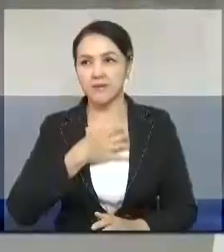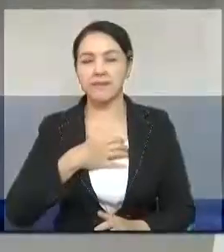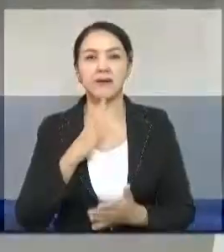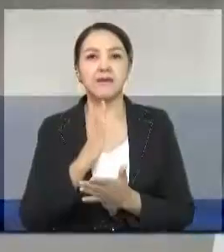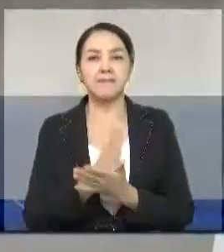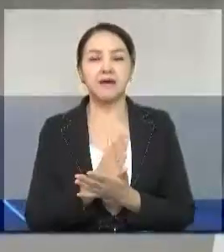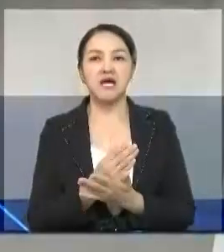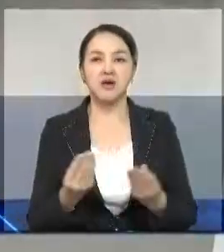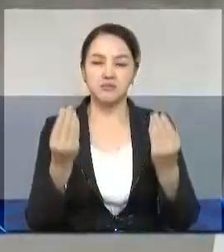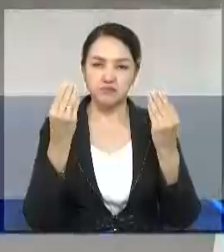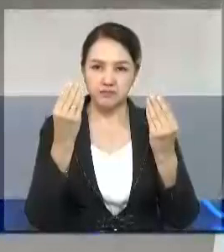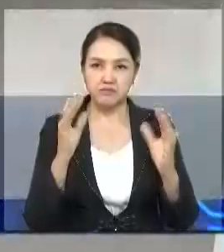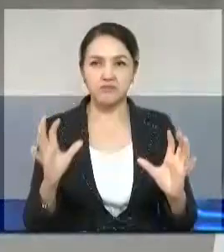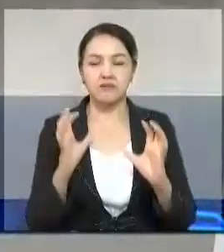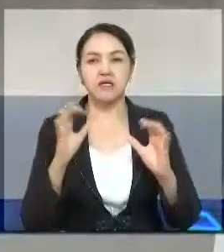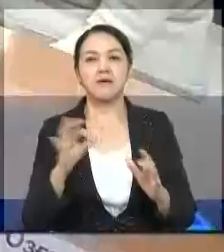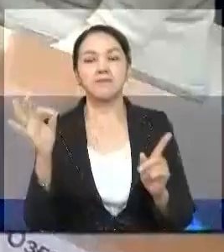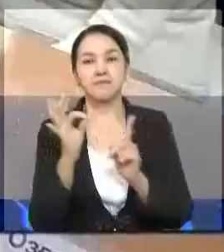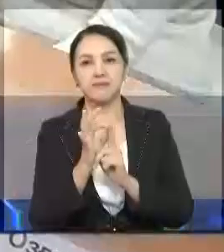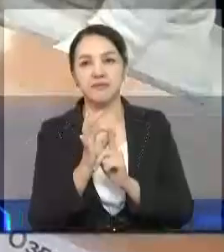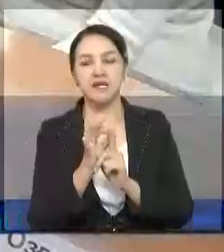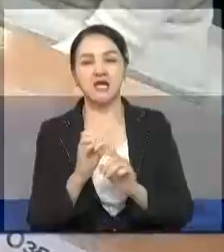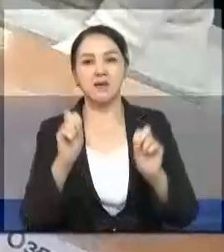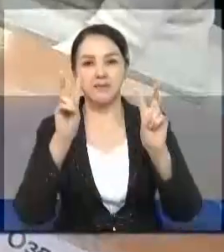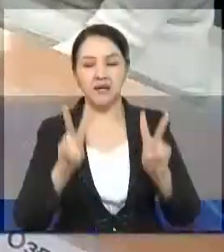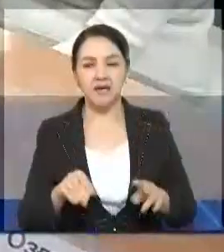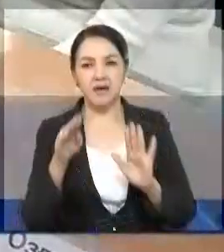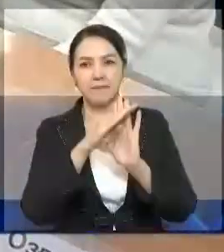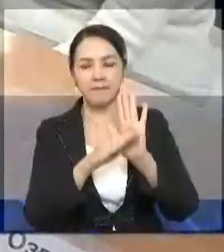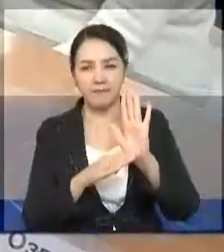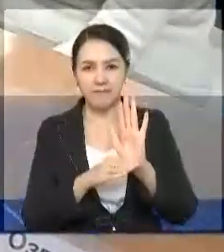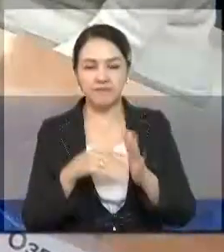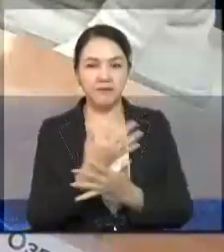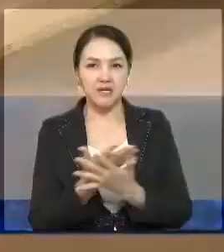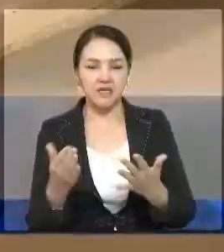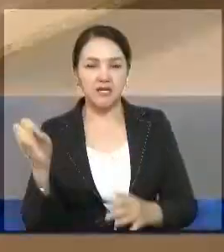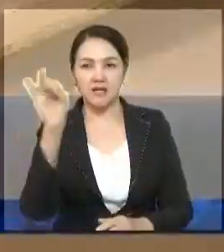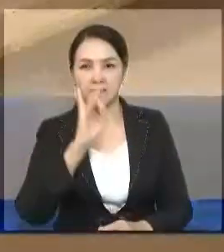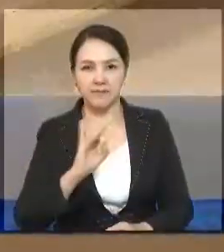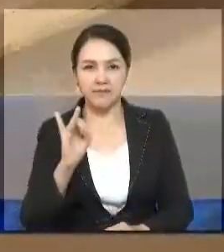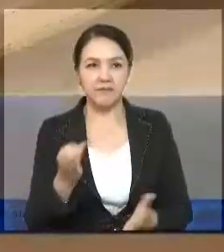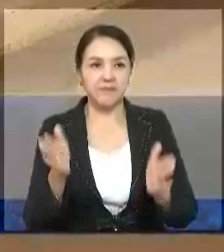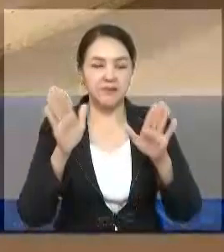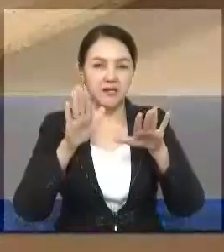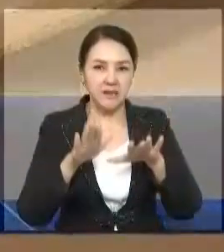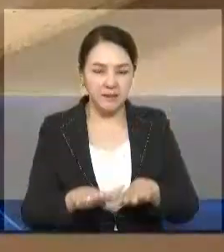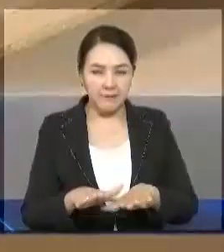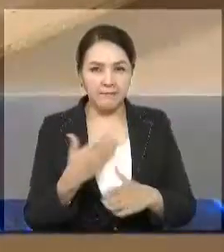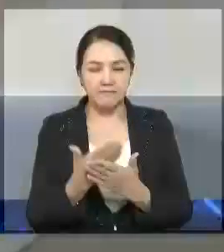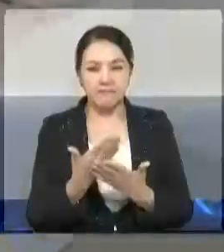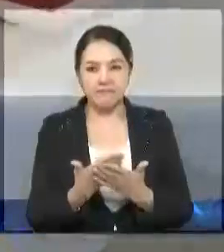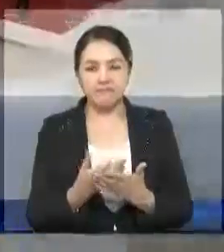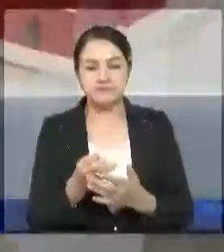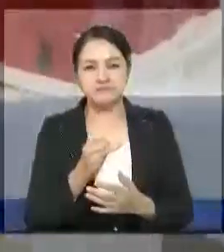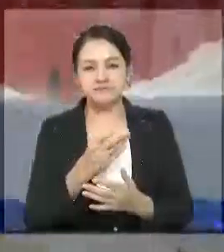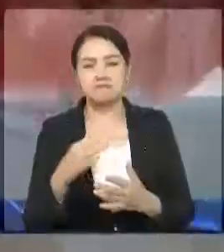ие. Құнды мұраны қорғап сақтау мақсат аясында арнайы бағдарлама негізінде бірқатар тарихи нысандар қалыпқа келген. Мәселен, осындай